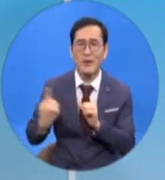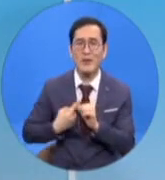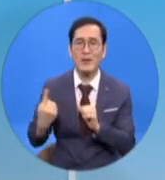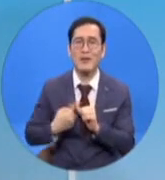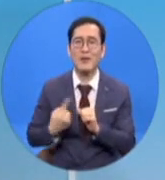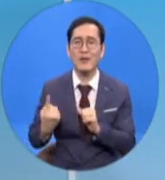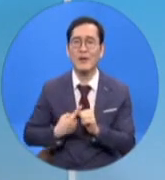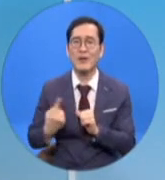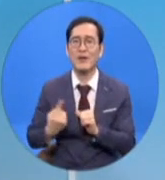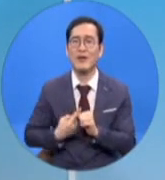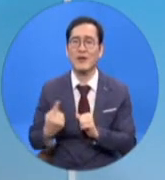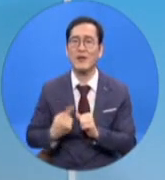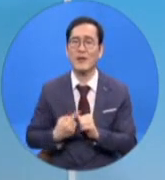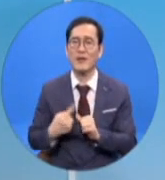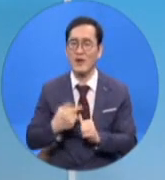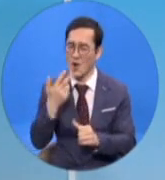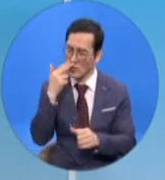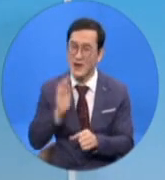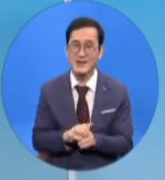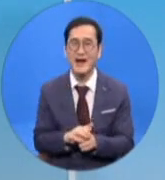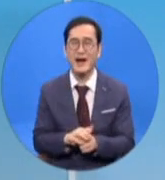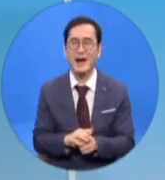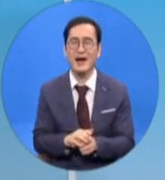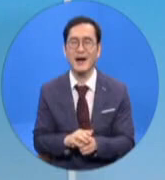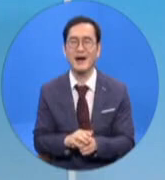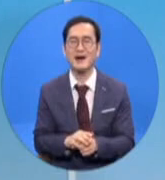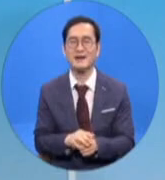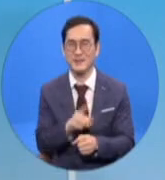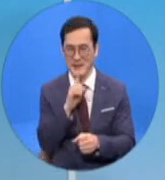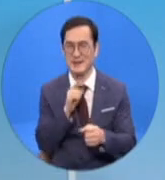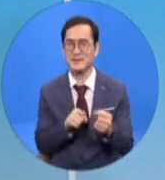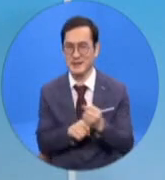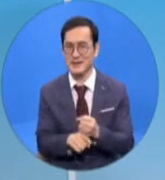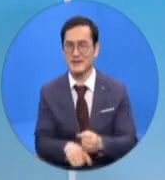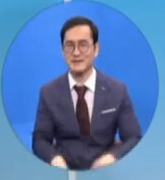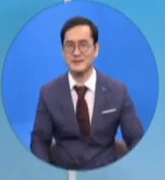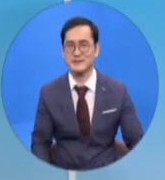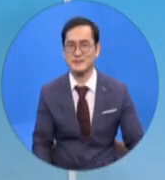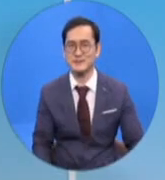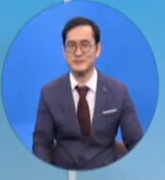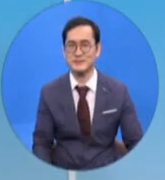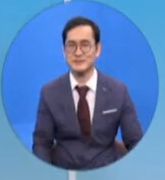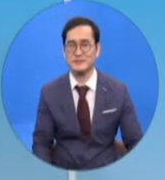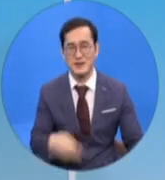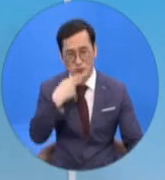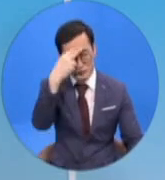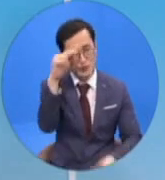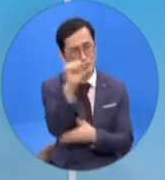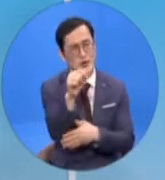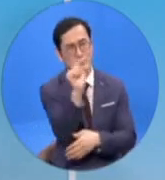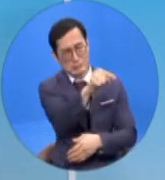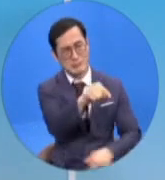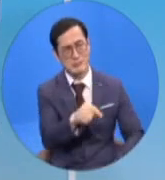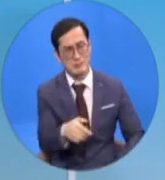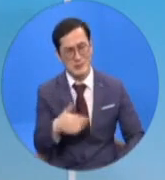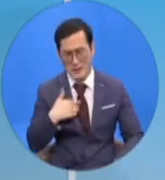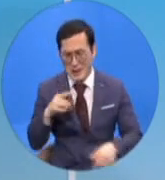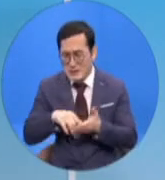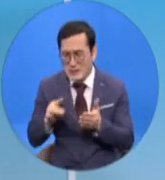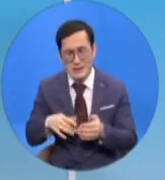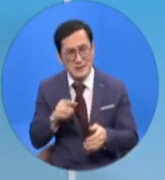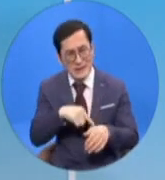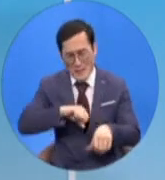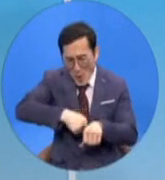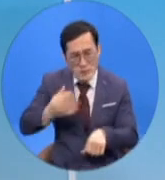것처럼 비쳐지는 게 억울하다 이 말을 저렇게 표현한 건데 예 복합적 이에요 거기가 또 의 무지 운전 2기까지 끼워 넣어서 아니까 이재명